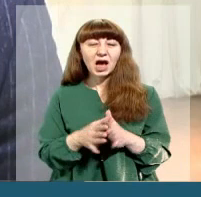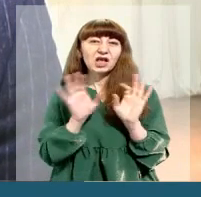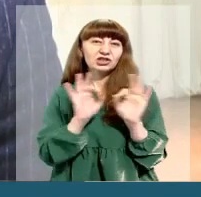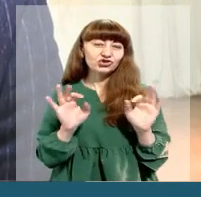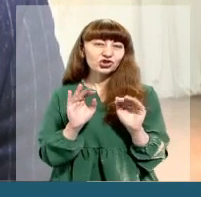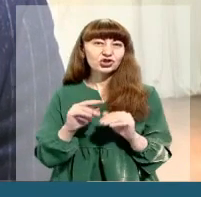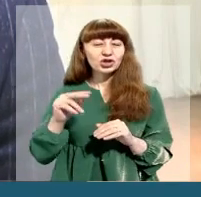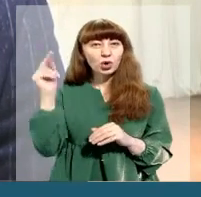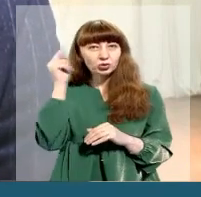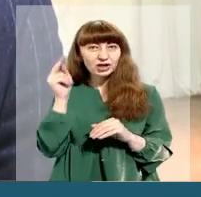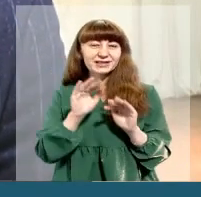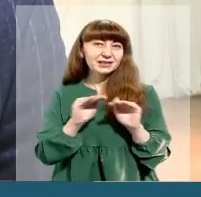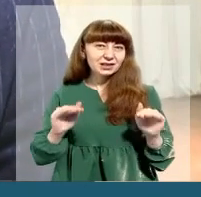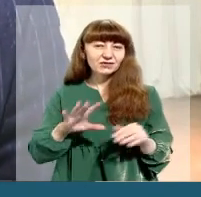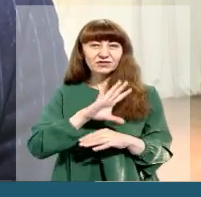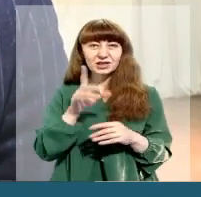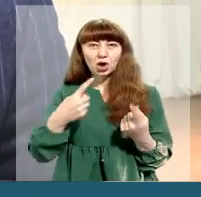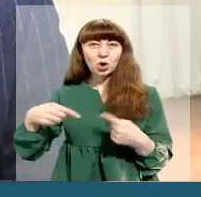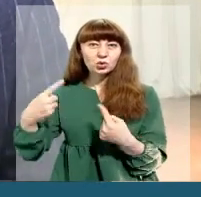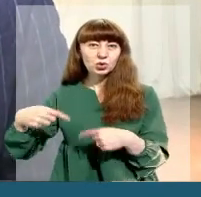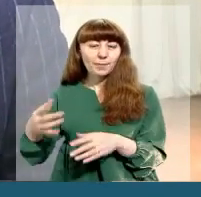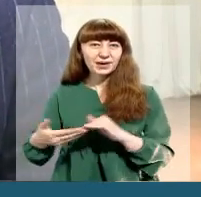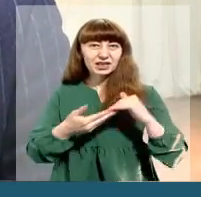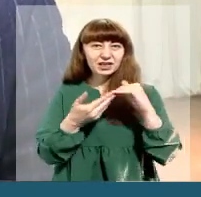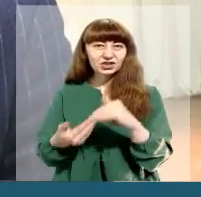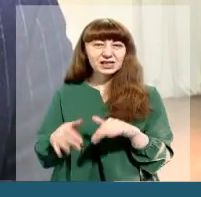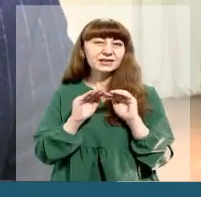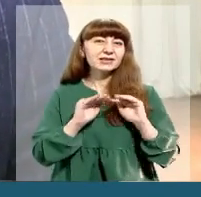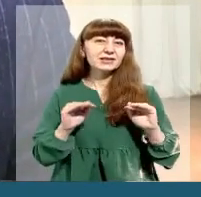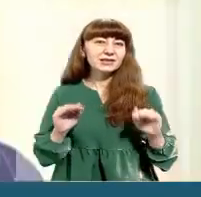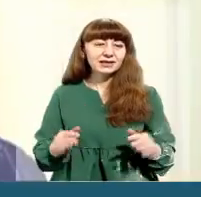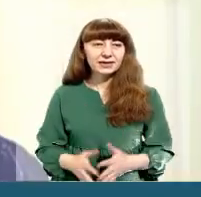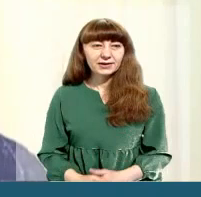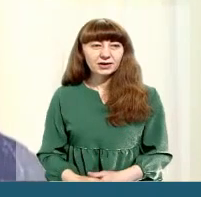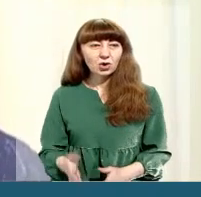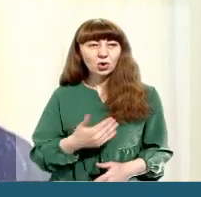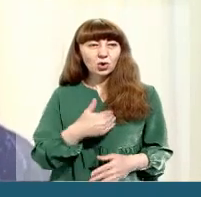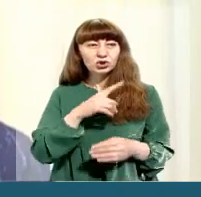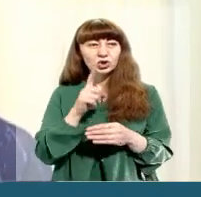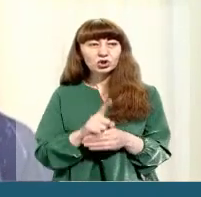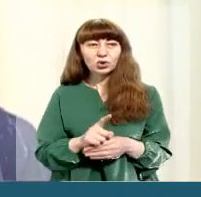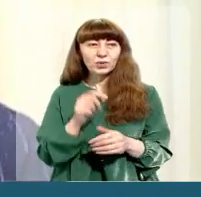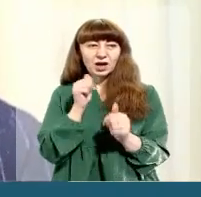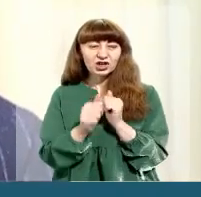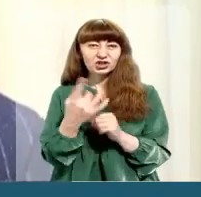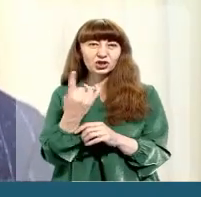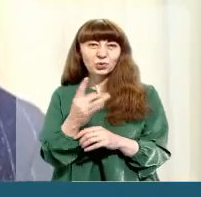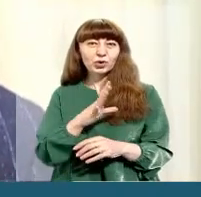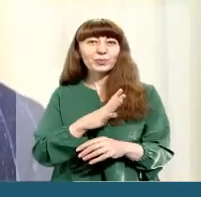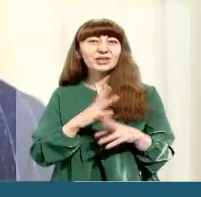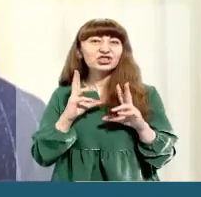району охватили все округа, пригласили детей, поздравили, отметили. Хочется, чтобы каждый